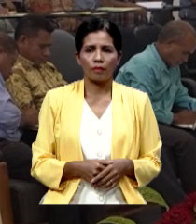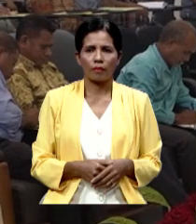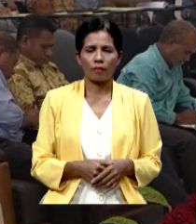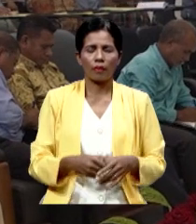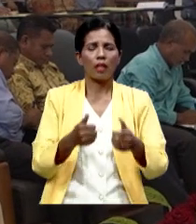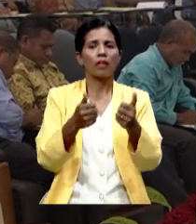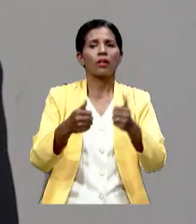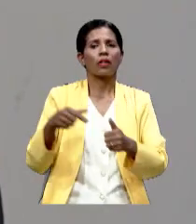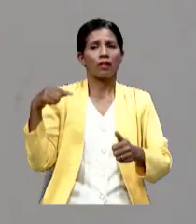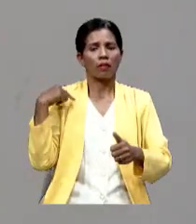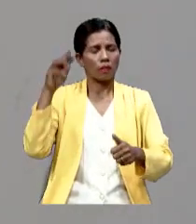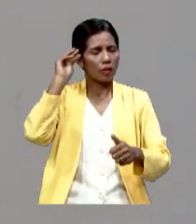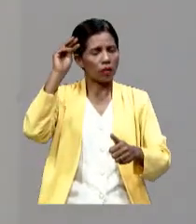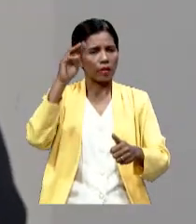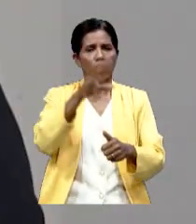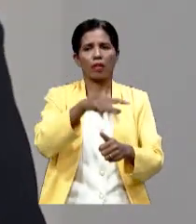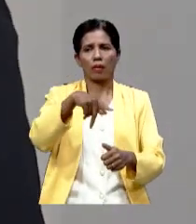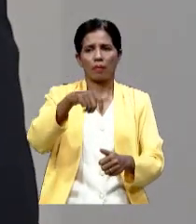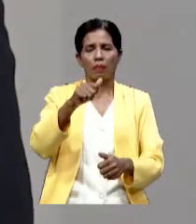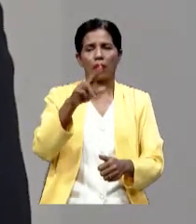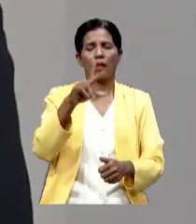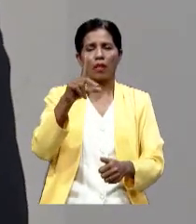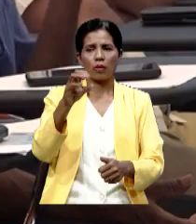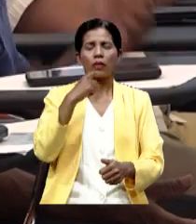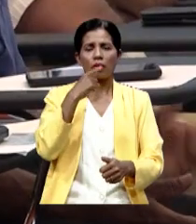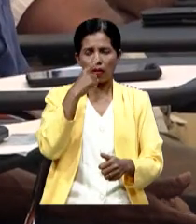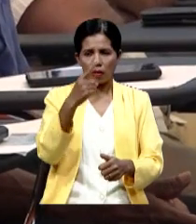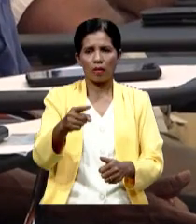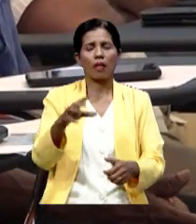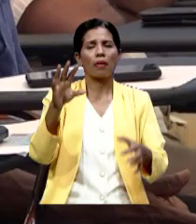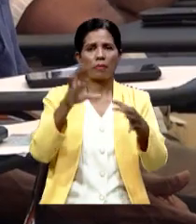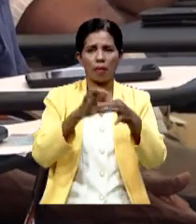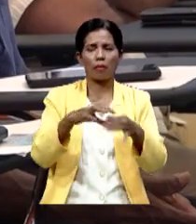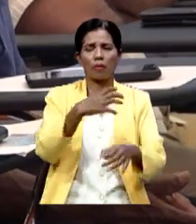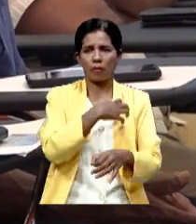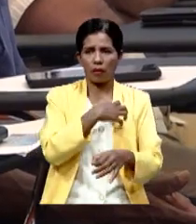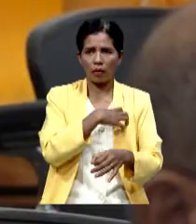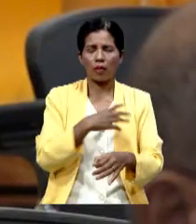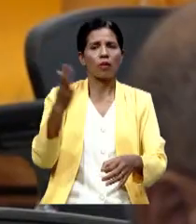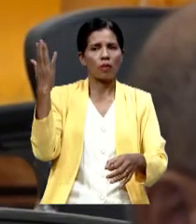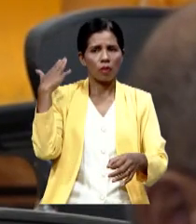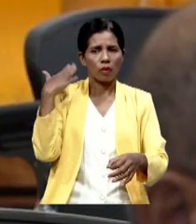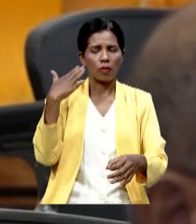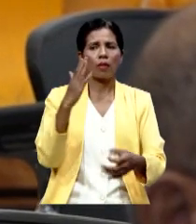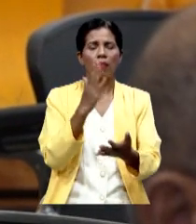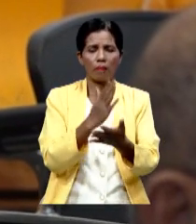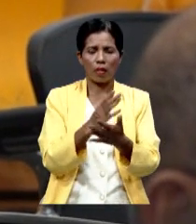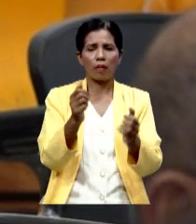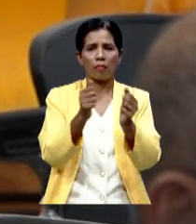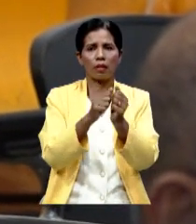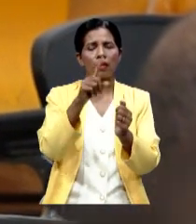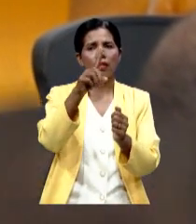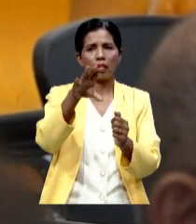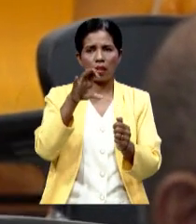Asesor Gabinete Ministério Interior, Paulo de Fátima Martins Seteten, membro PNTL, nebe finalis reformado hamutu katus